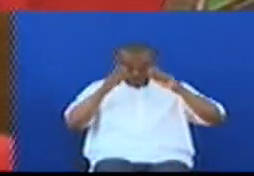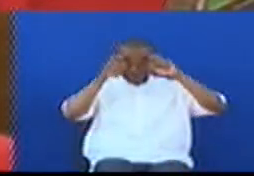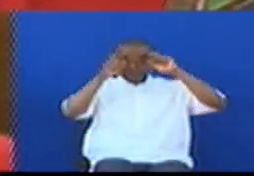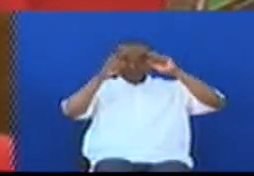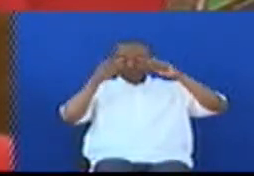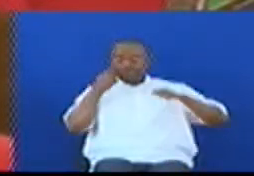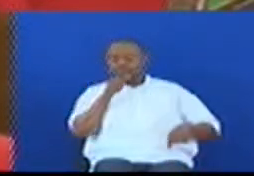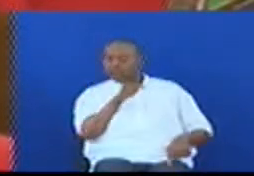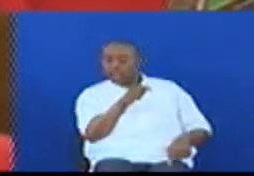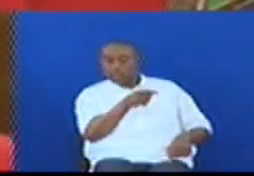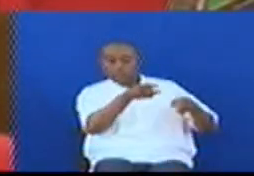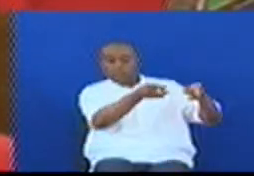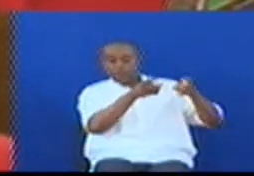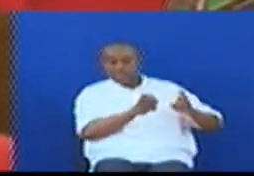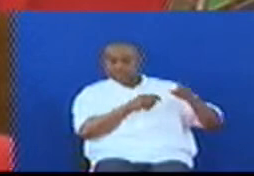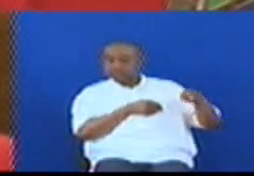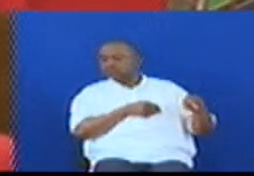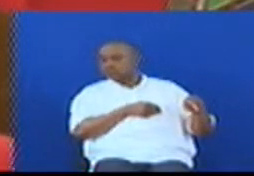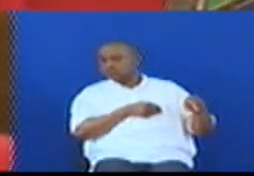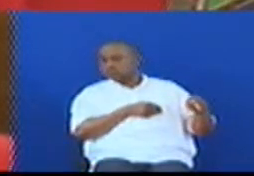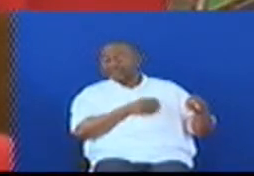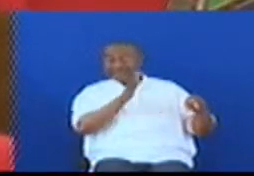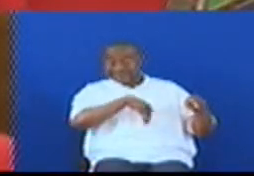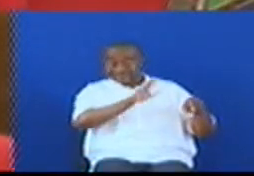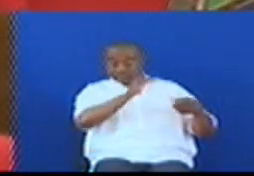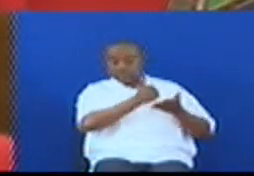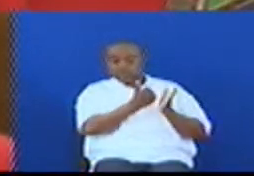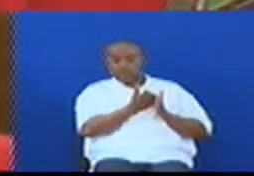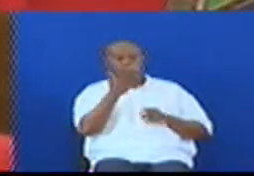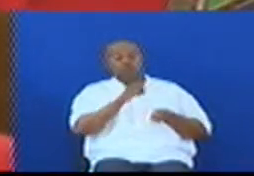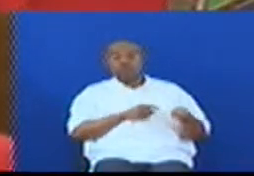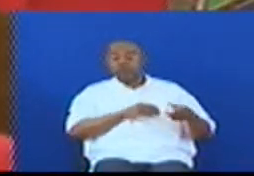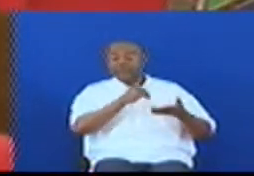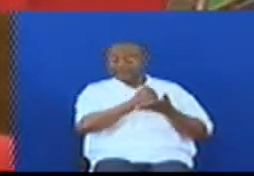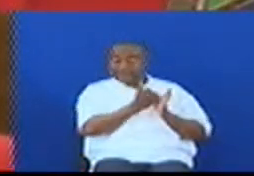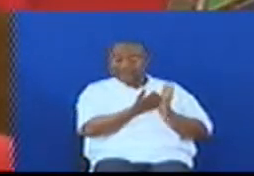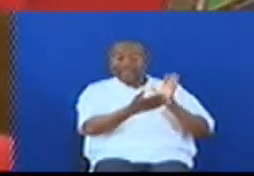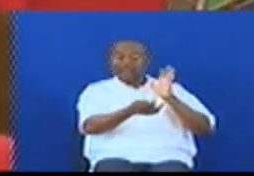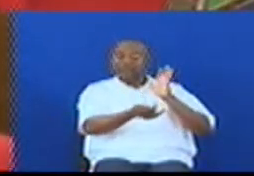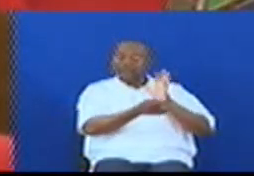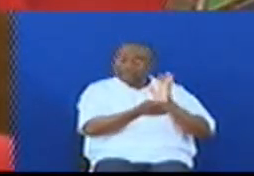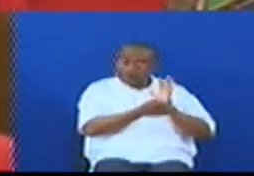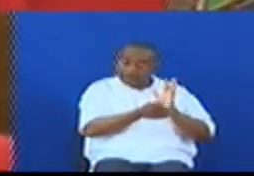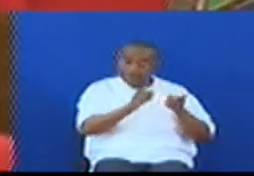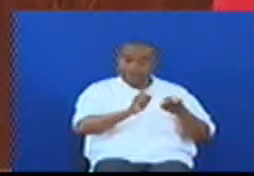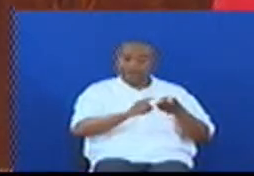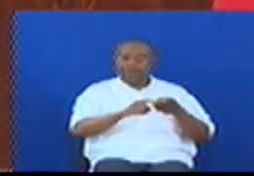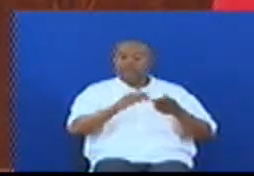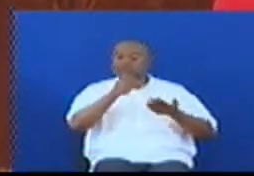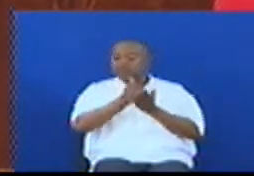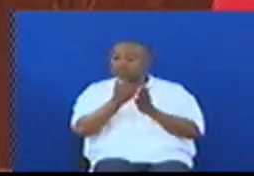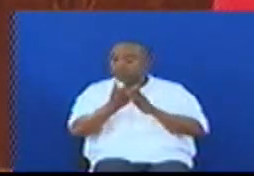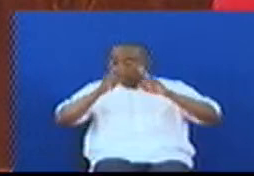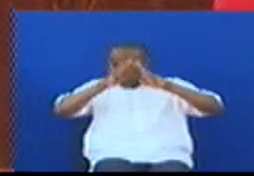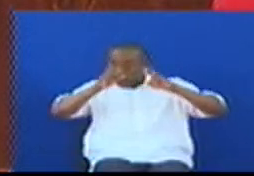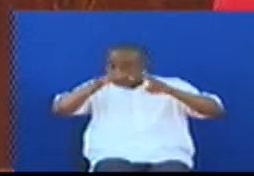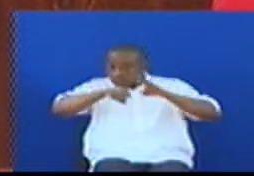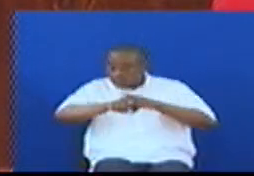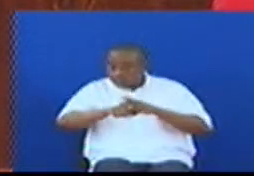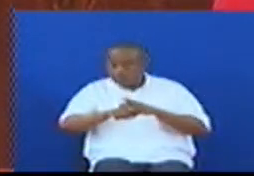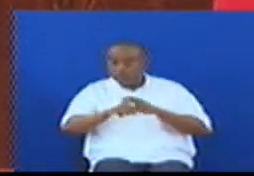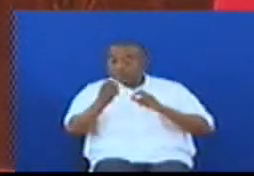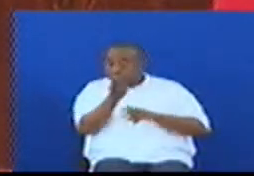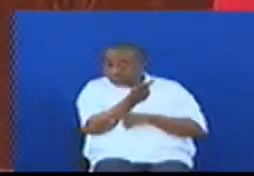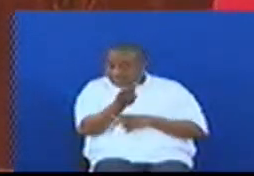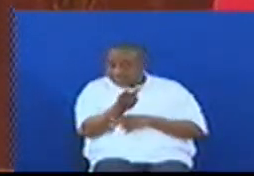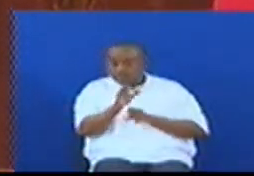kwenye bandari, hasa idara hizi muhimu, idara ya tehama, idara ya ukaguzi wa ndani, na kuona